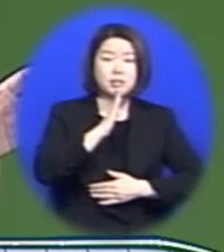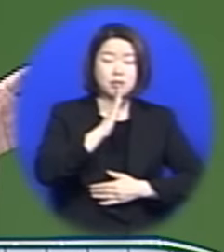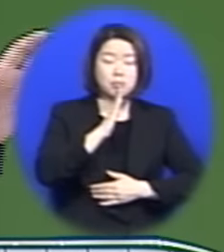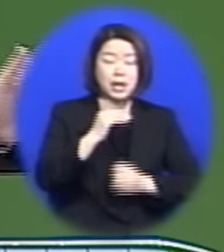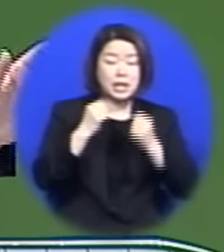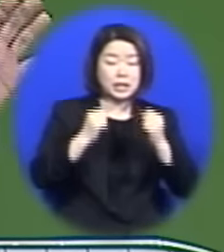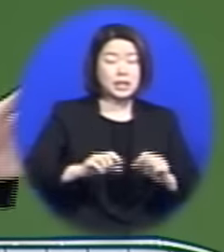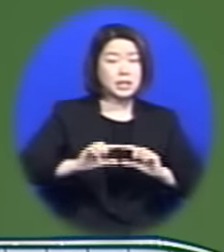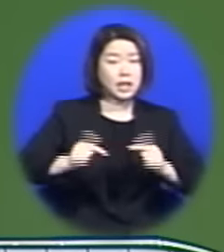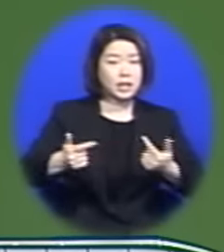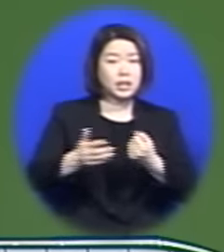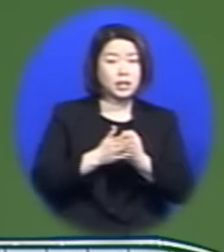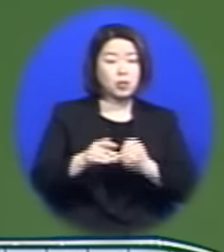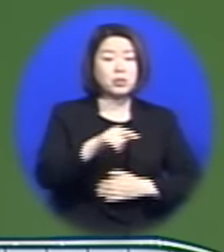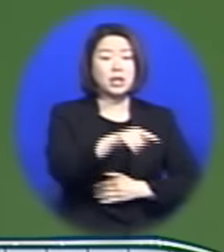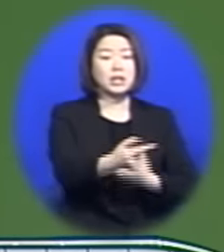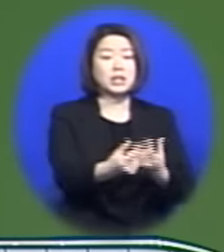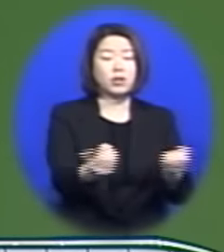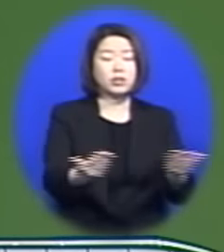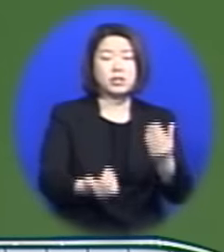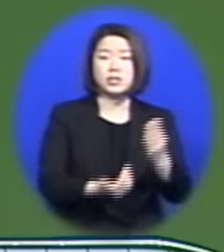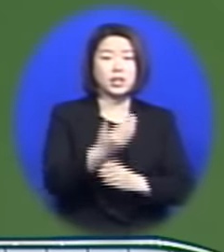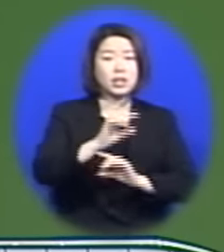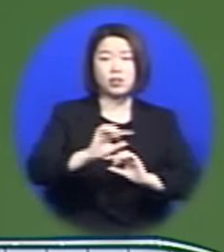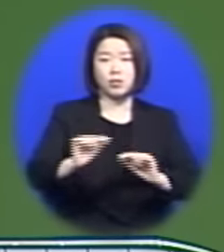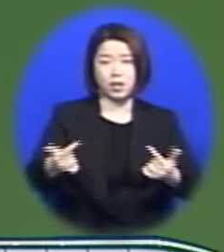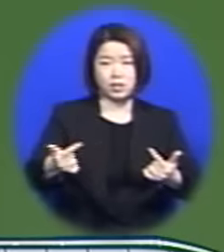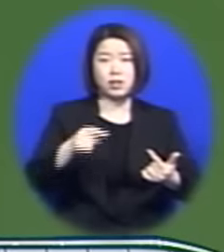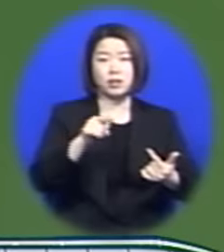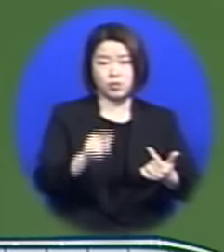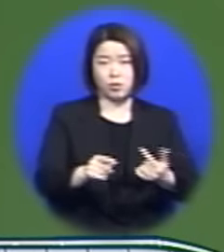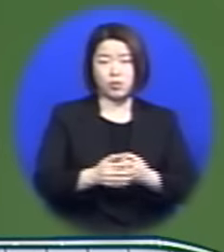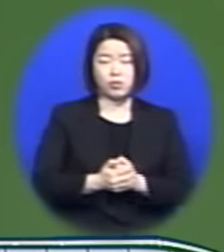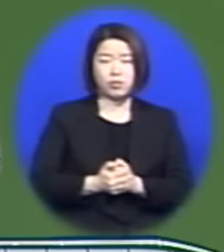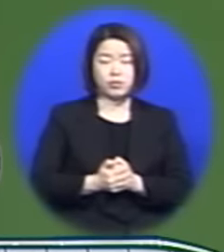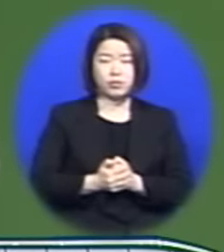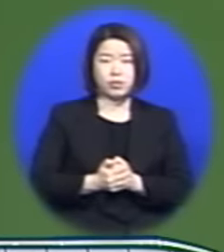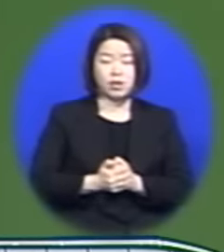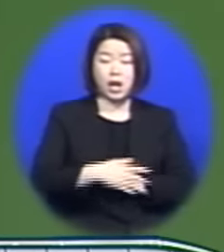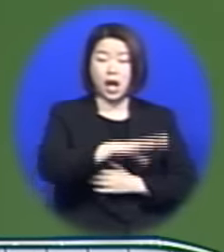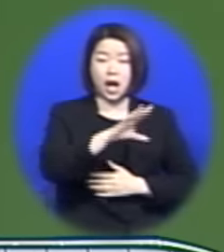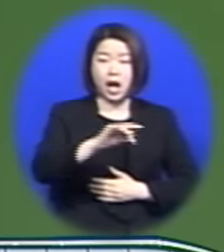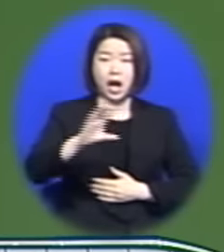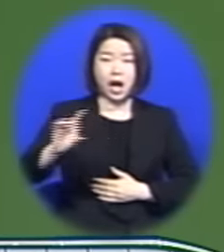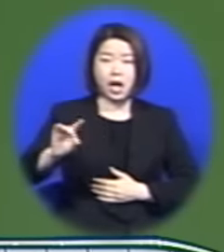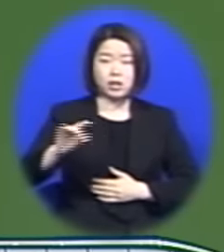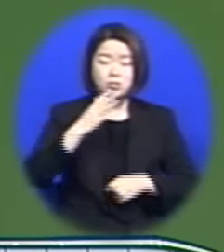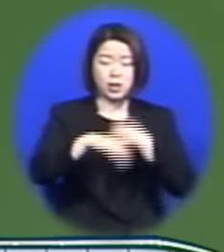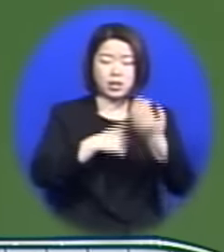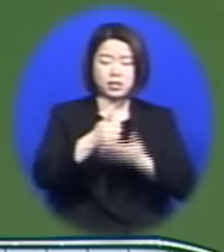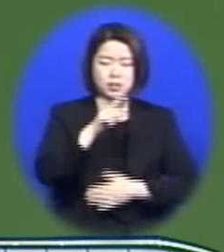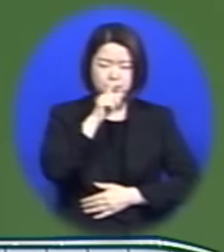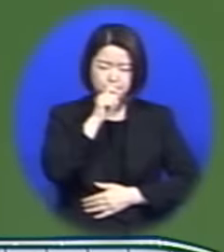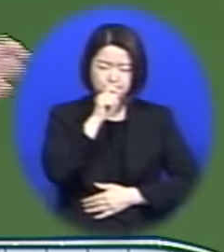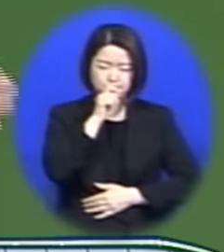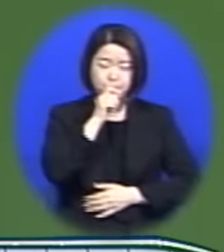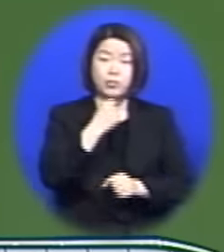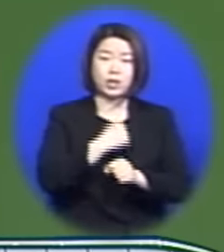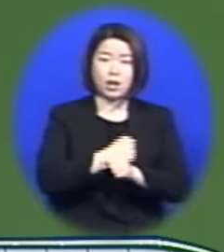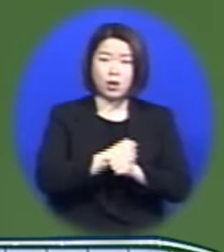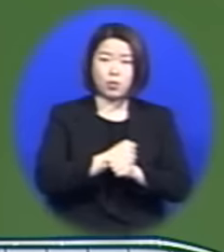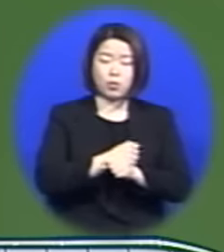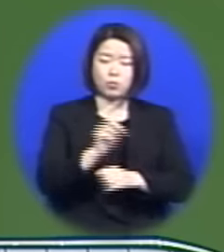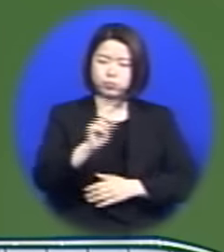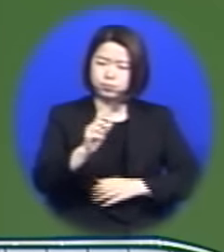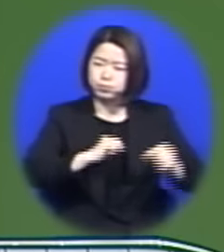계시기 때문에 그런게 아니라는 겁니다 때때로 하나님이 침묵하시는 거 같고 하나님이 아무것도 안 하시는